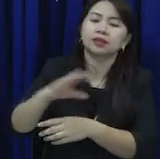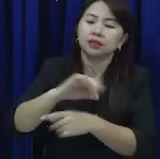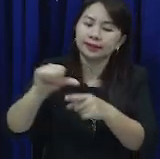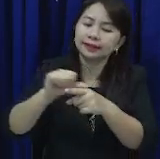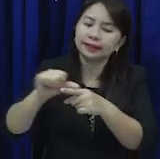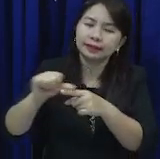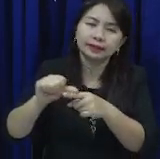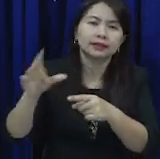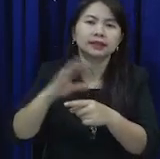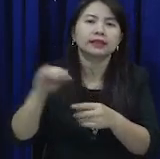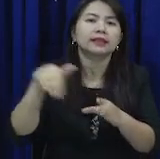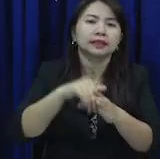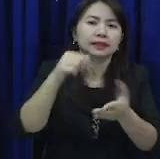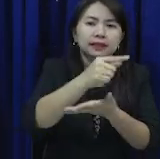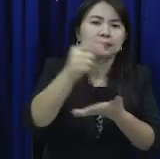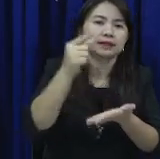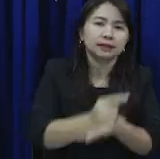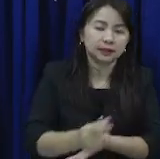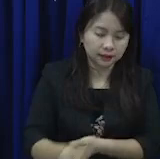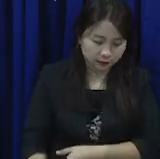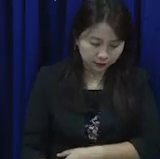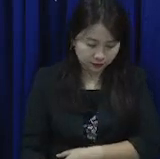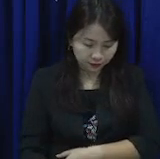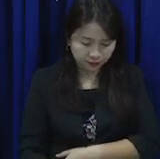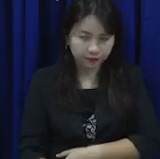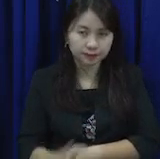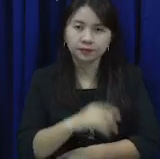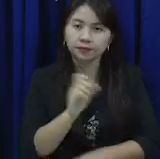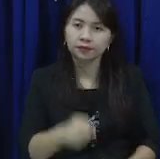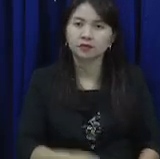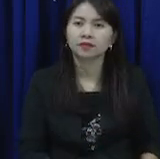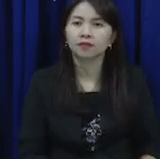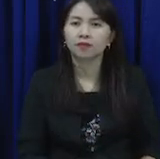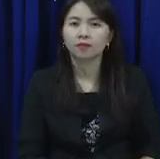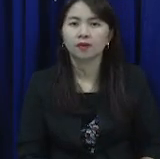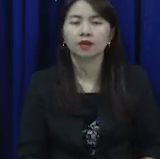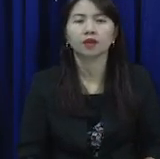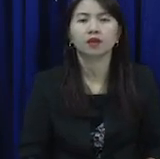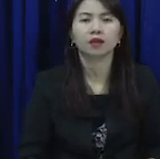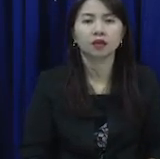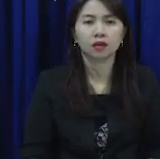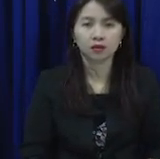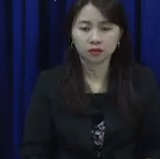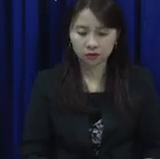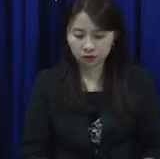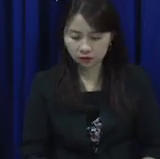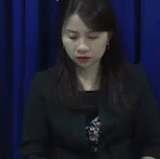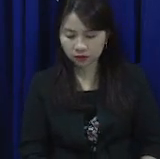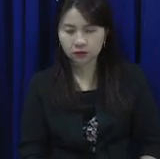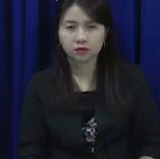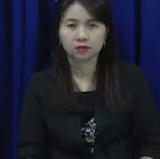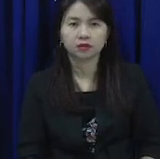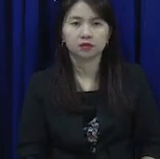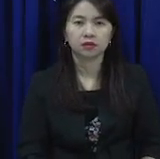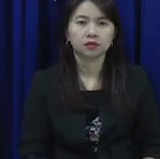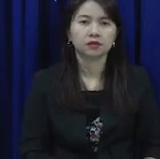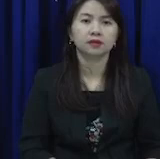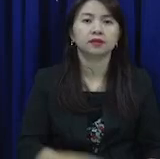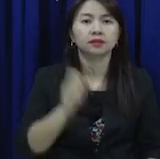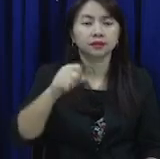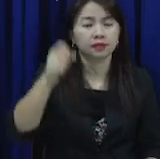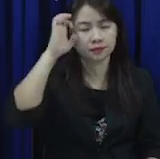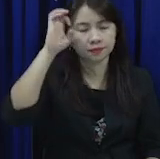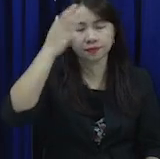Ano pong sabi doon ng Bible nagtanim siya natulog lang siya alam niya na sa good ground niya tinanim